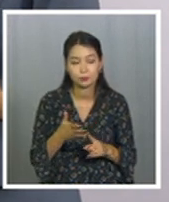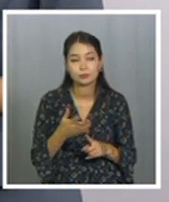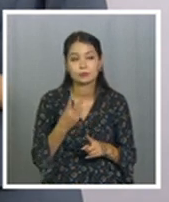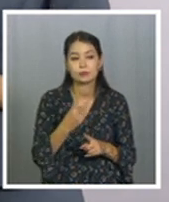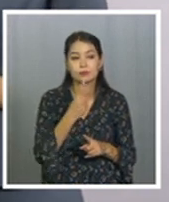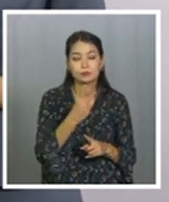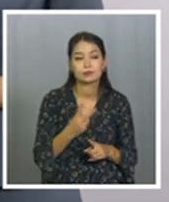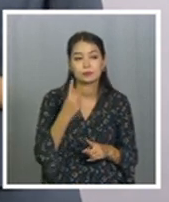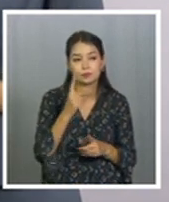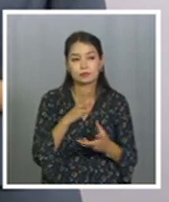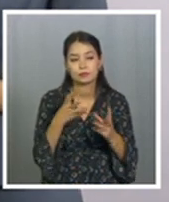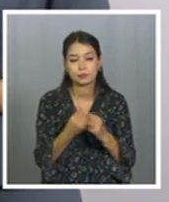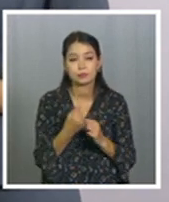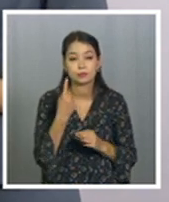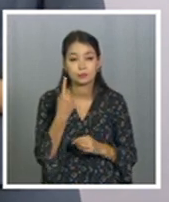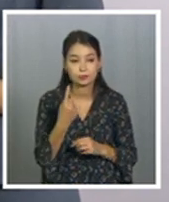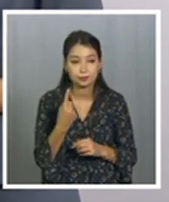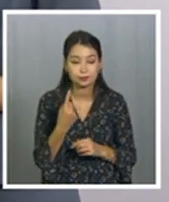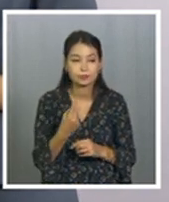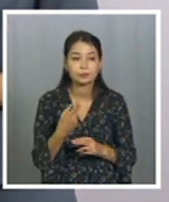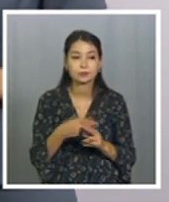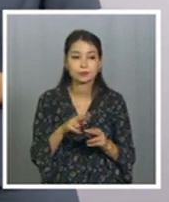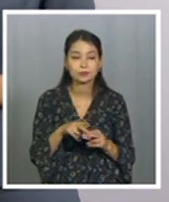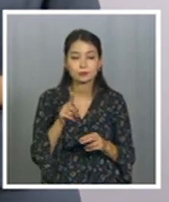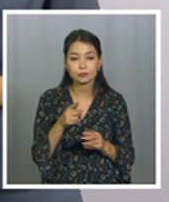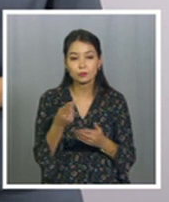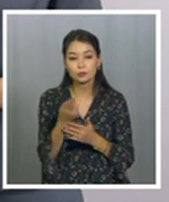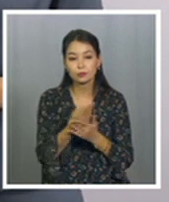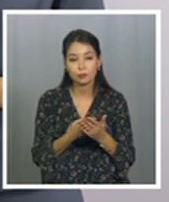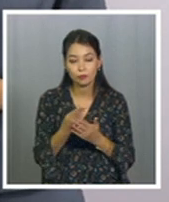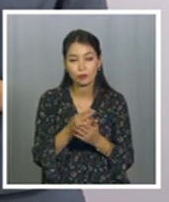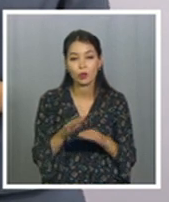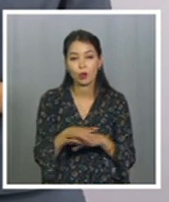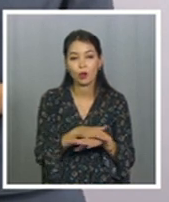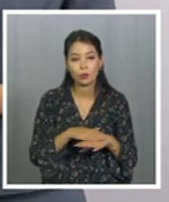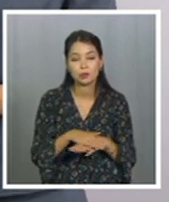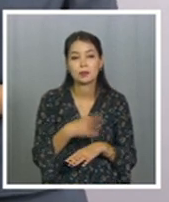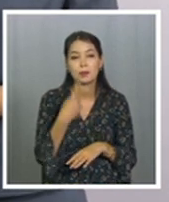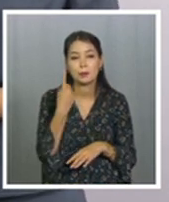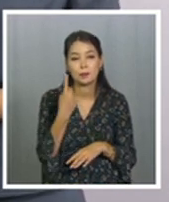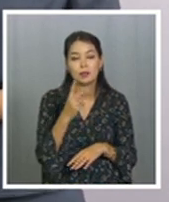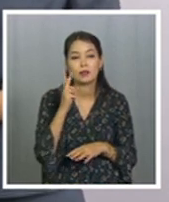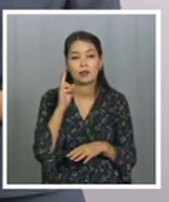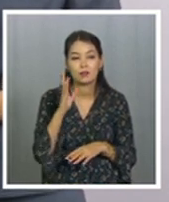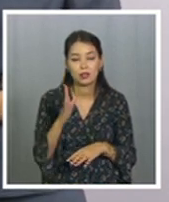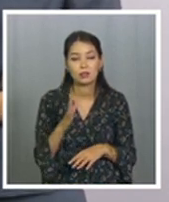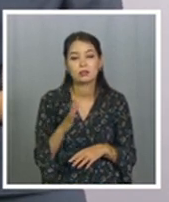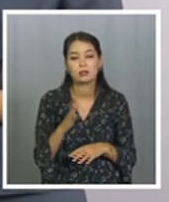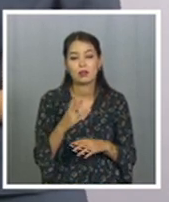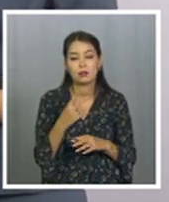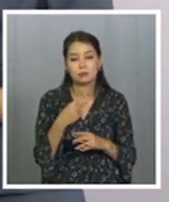1, 1-ге тең. Сонда мына боялған бөліктің ауданы 1 квадрат бірлікке тең